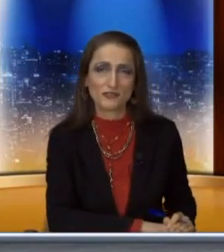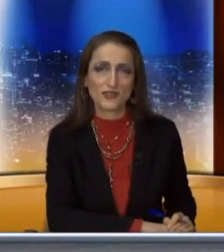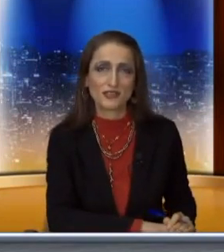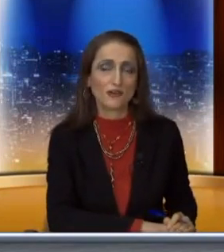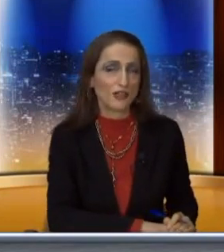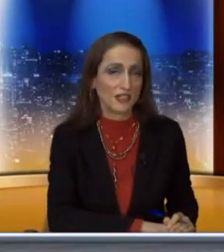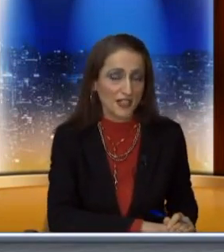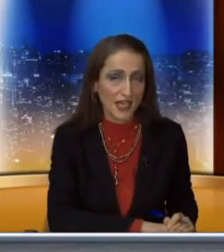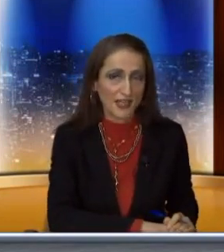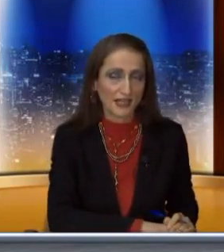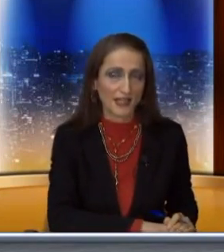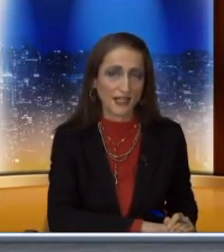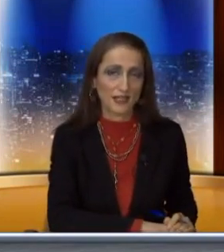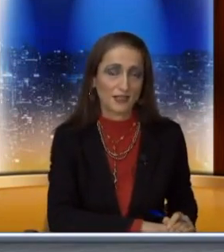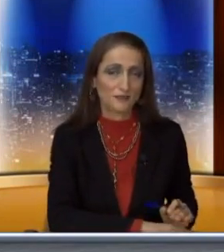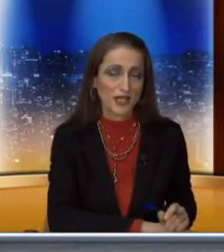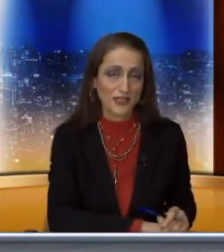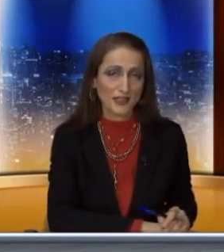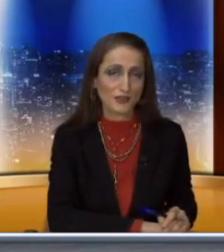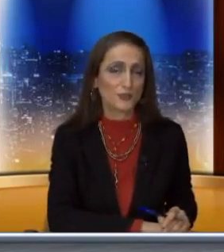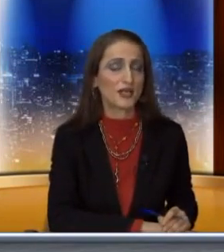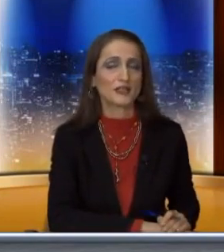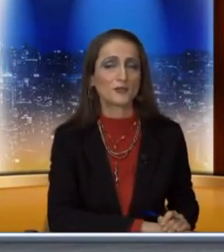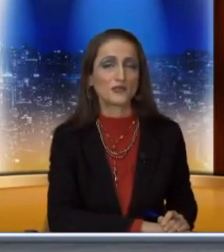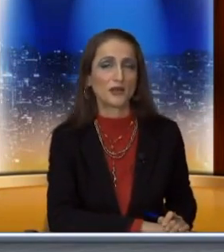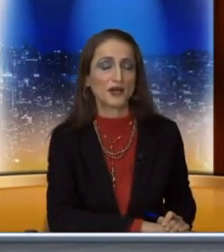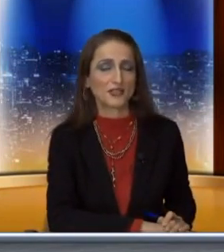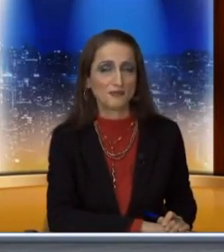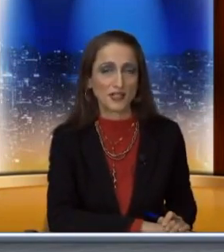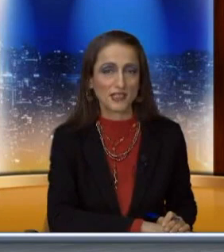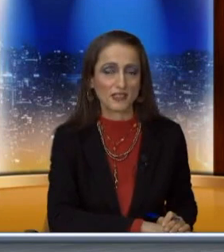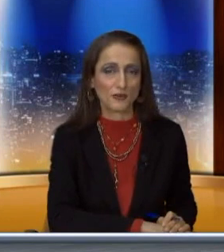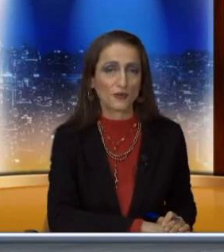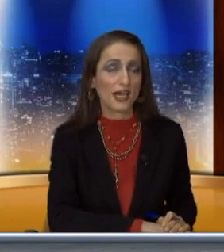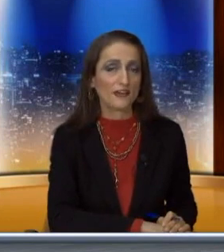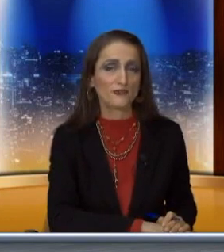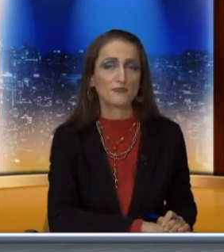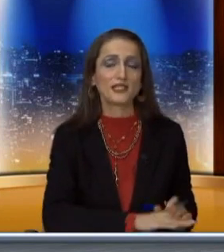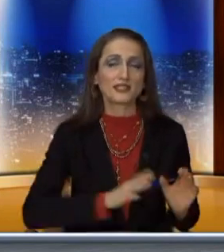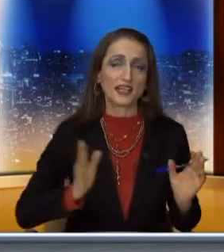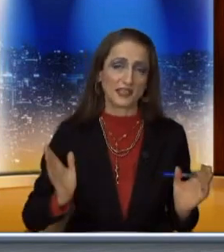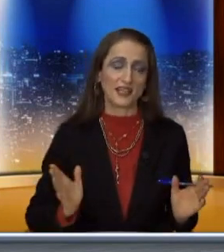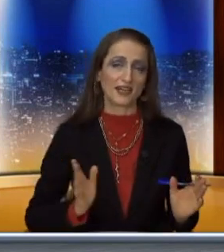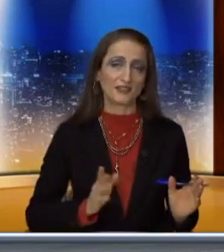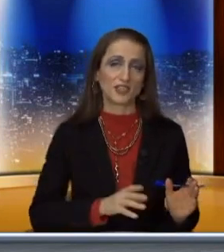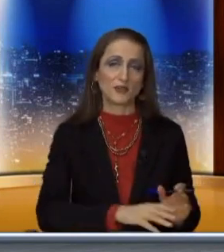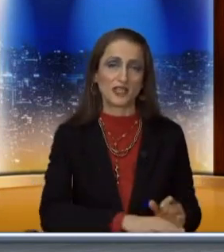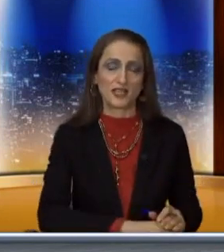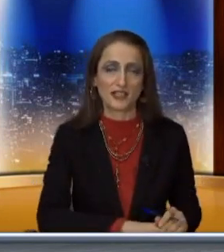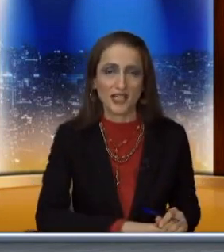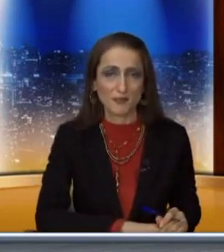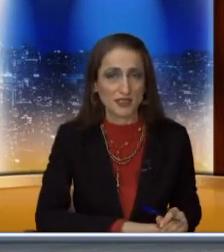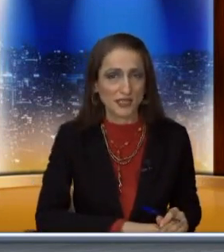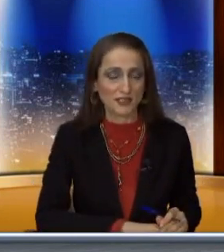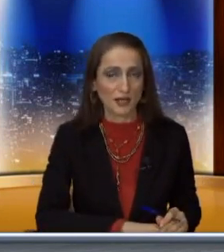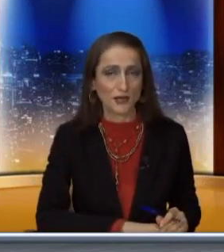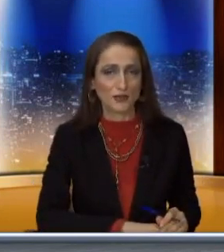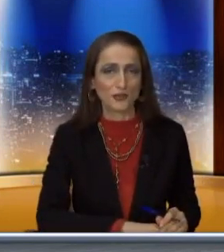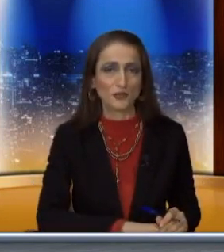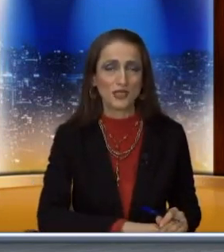اريد نعرف نوع العلاقه بينك وبين ابونا مارتن بني، وكيف بنت هالعلاقه الجميله، لان